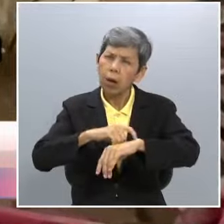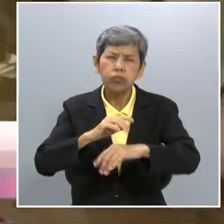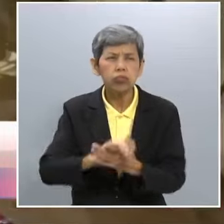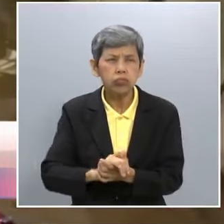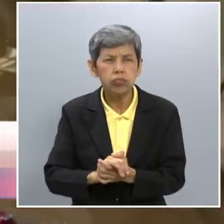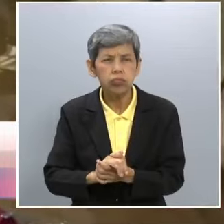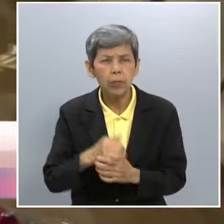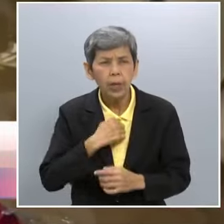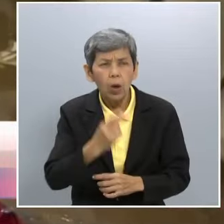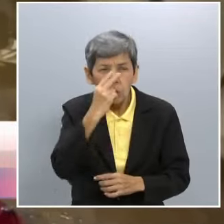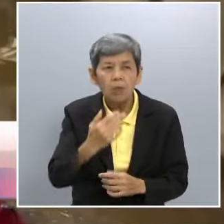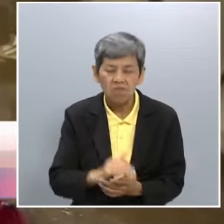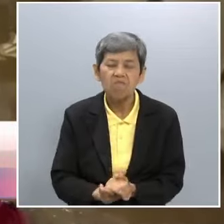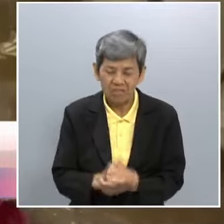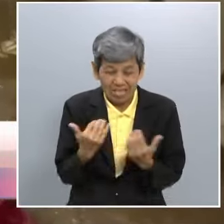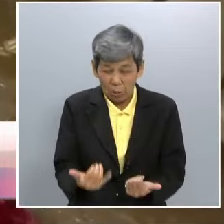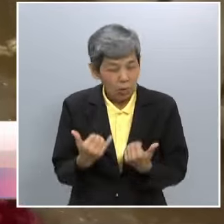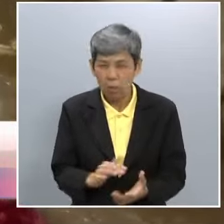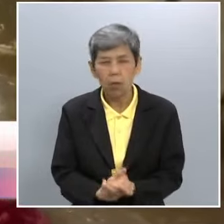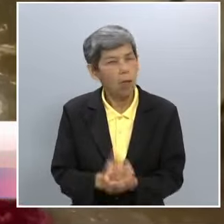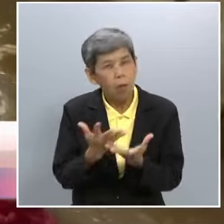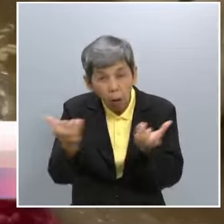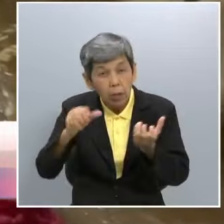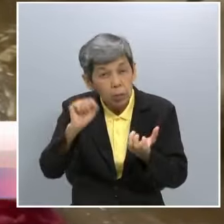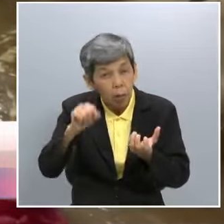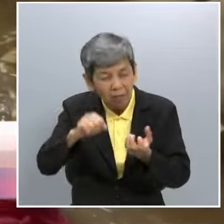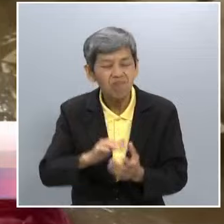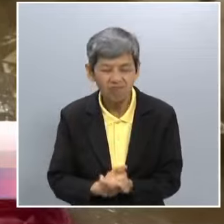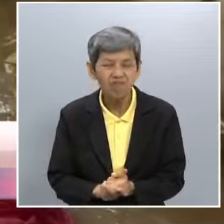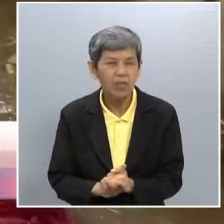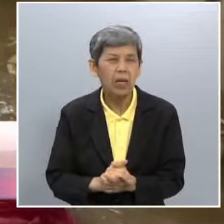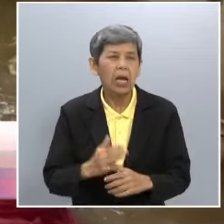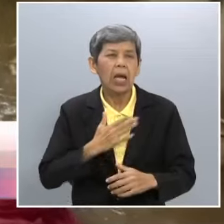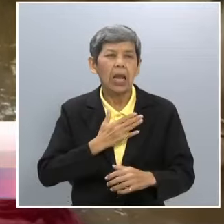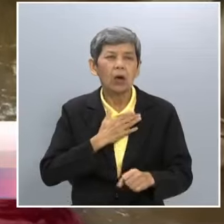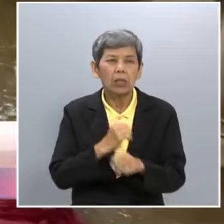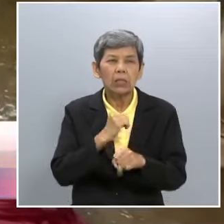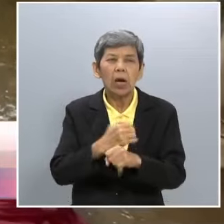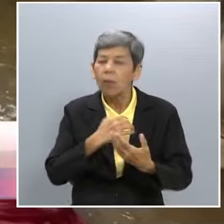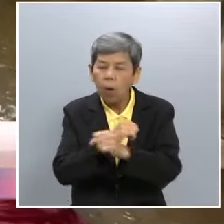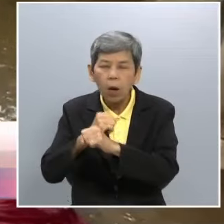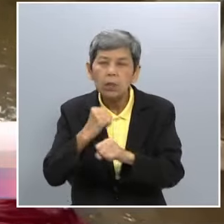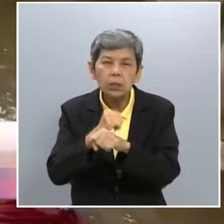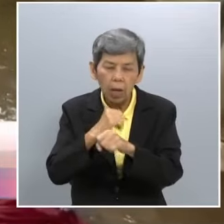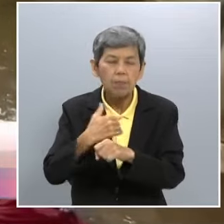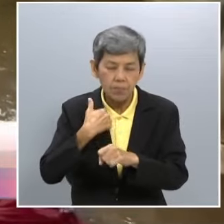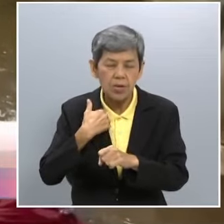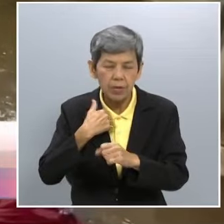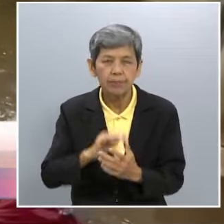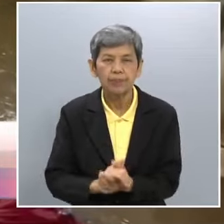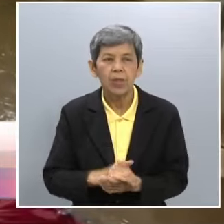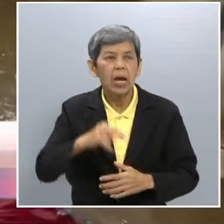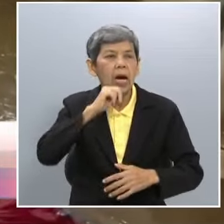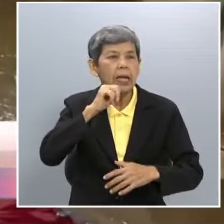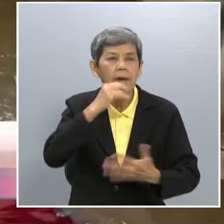า น้ำประปามีแต่ไฟไม่ใกล้ได้แต่ปกติเพราะว่าเอาใกล้ข้ามน้ำแต่ตัวเขากว่าข้ามน้ำเพราะว่าเอาเปิดข้ามน้ำแล้วไฟมัน